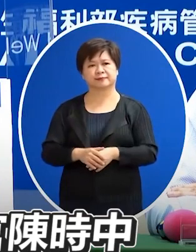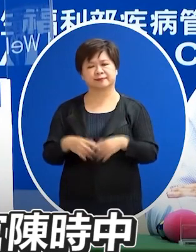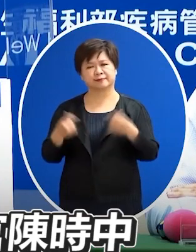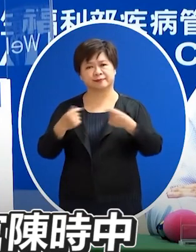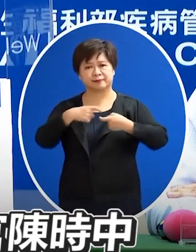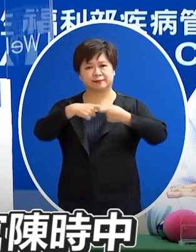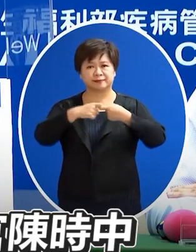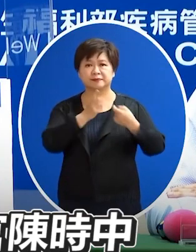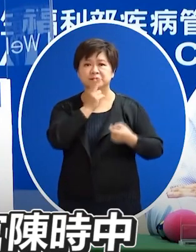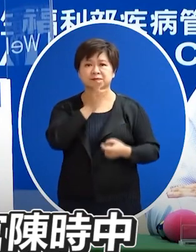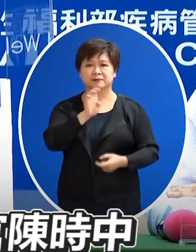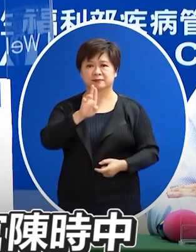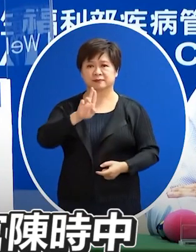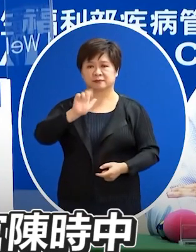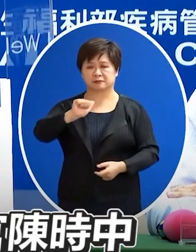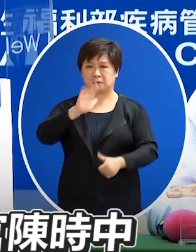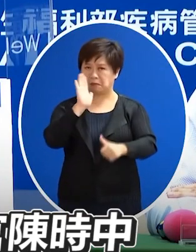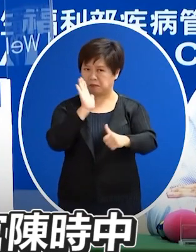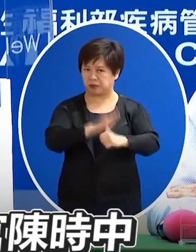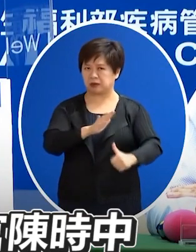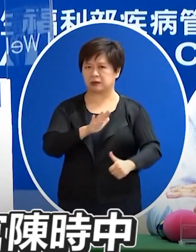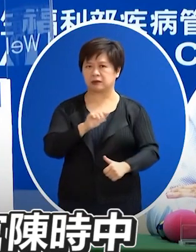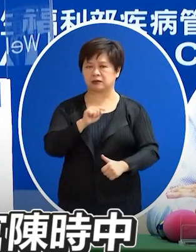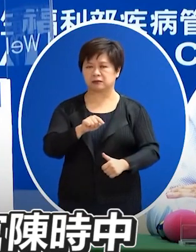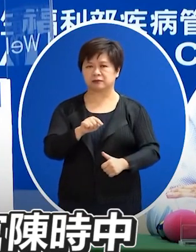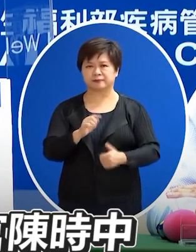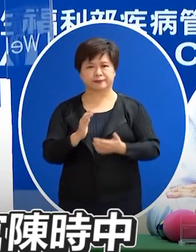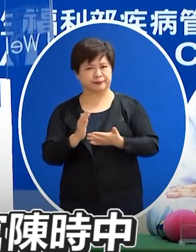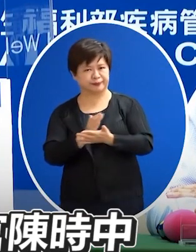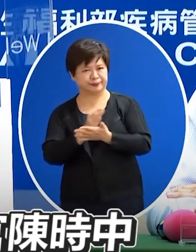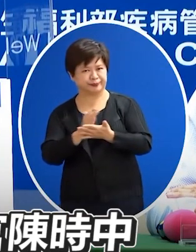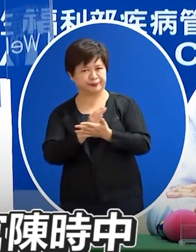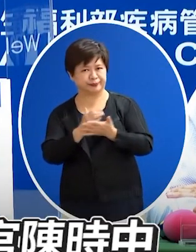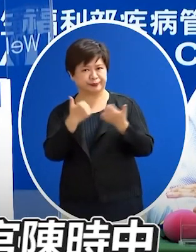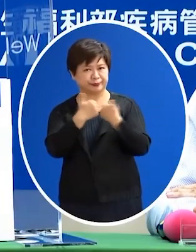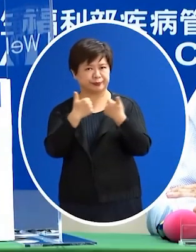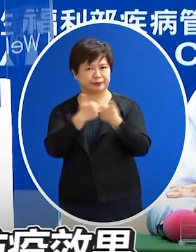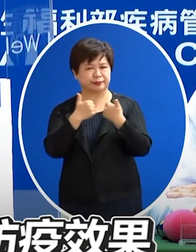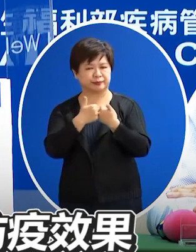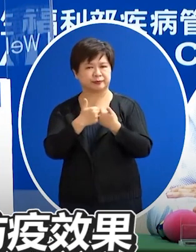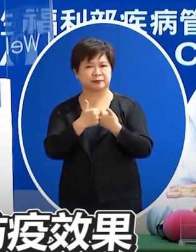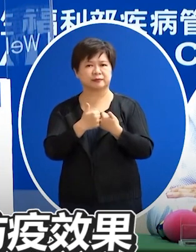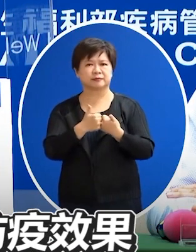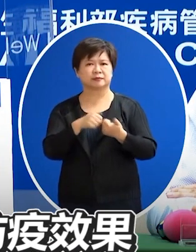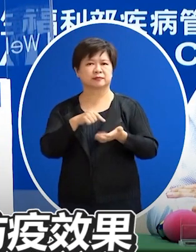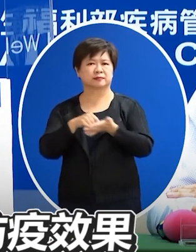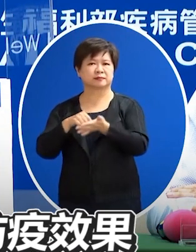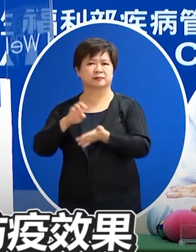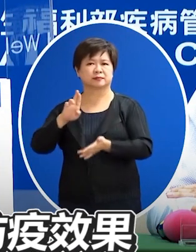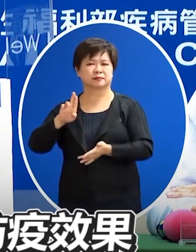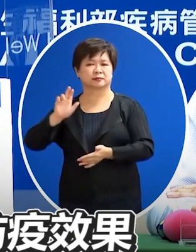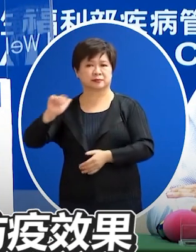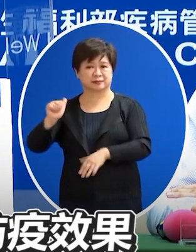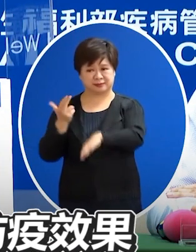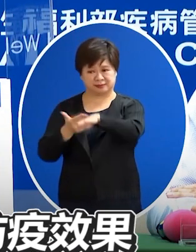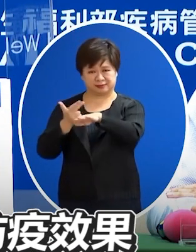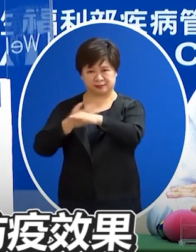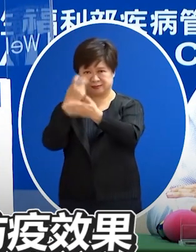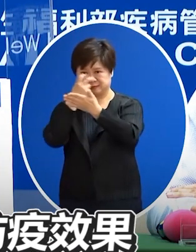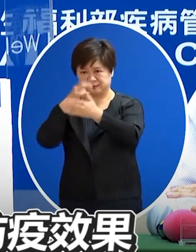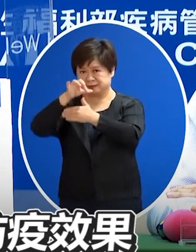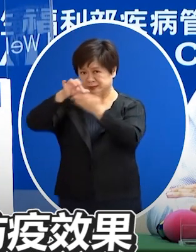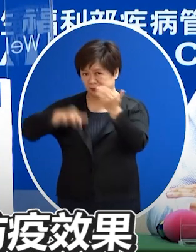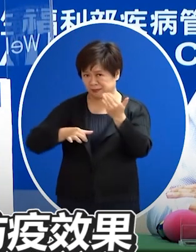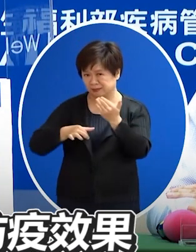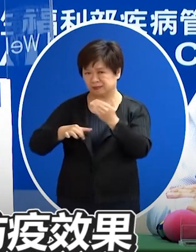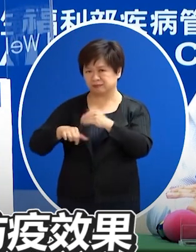在这次的 EUA 没有通过啊，这是根据我们这样的一个也是 EUA 的一个技术性审查基准哈、啊、来